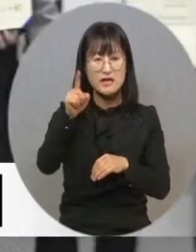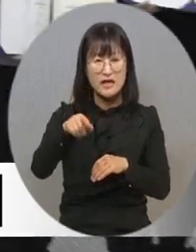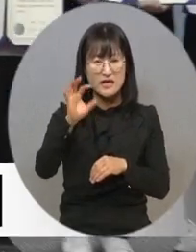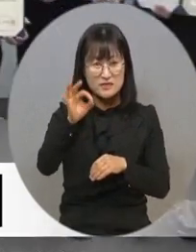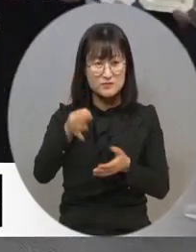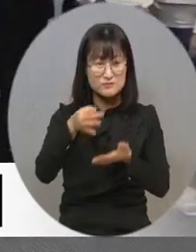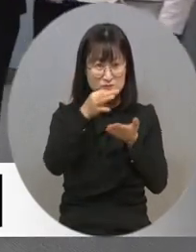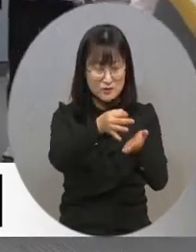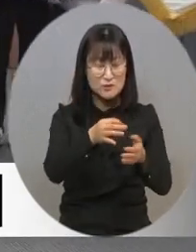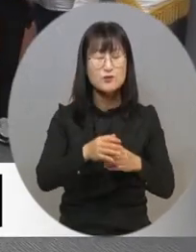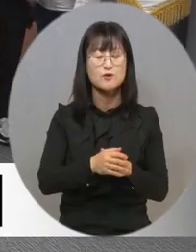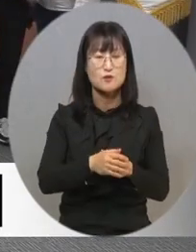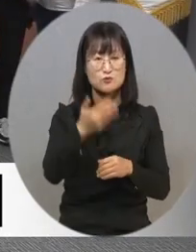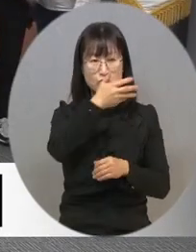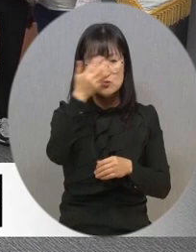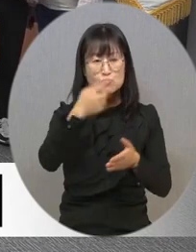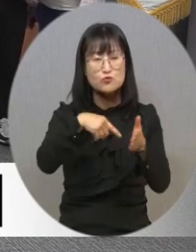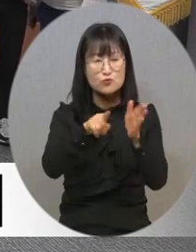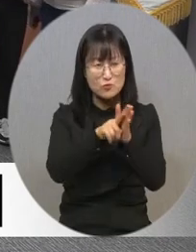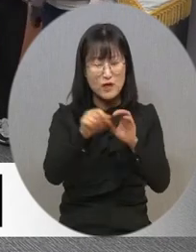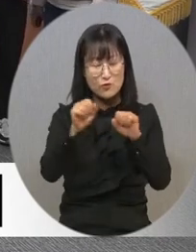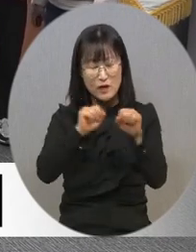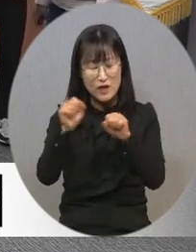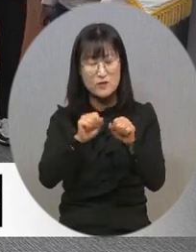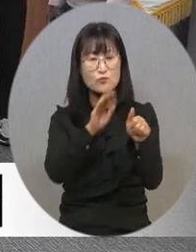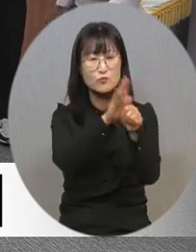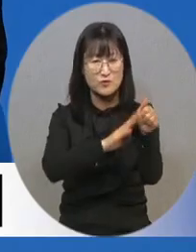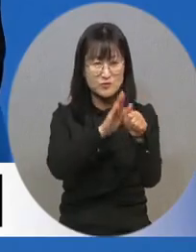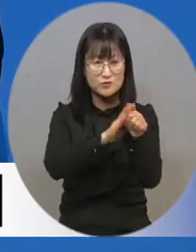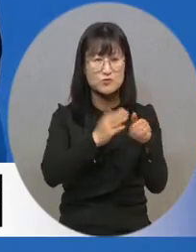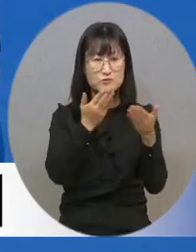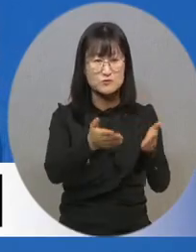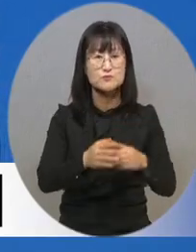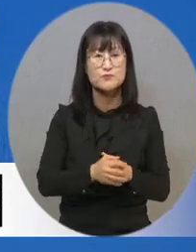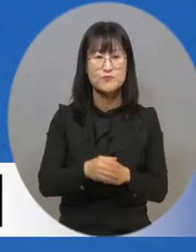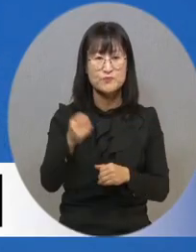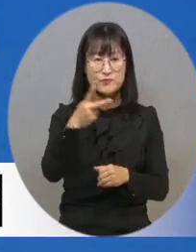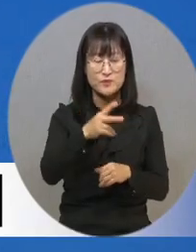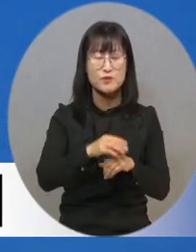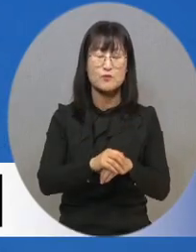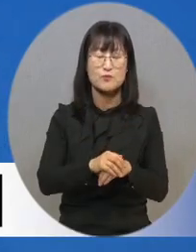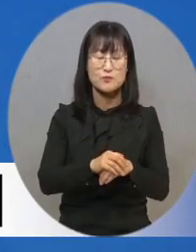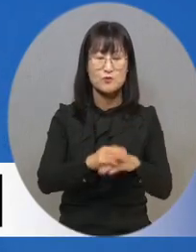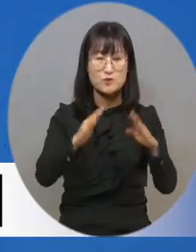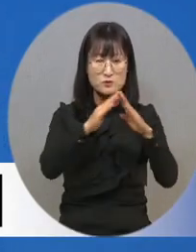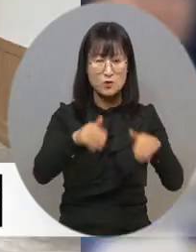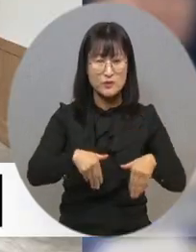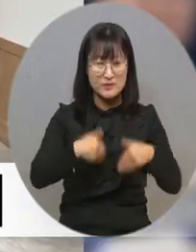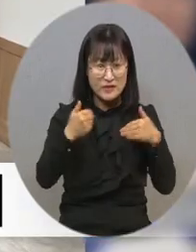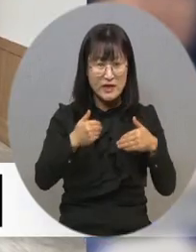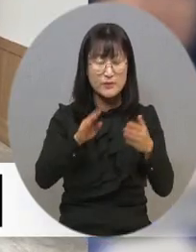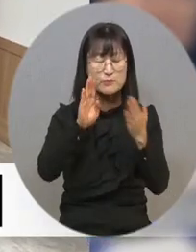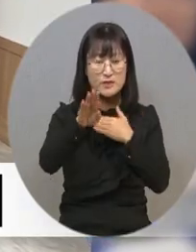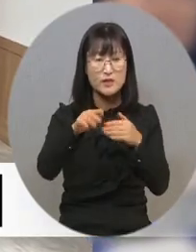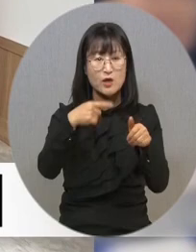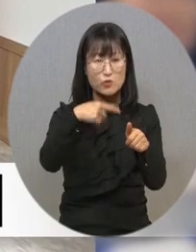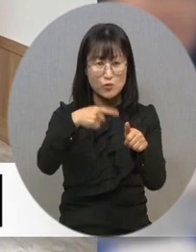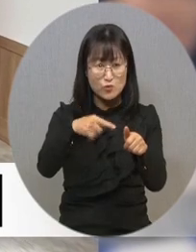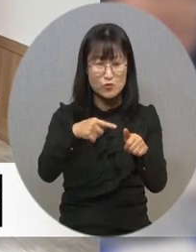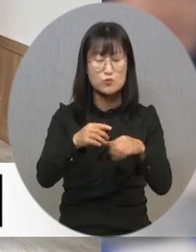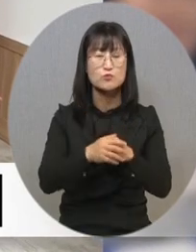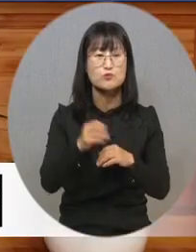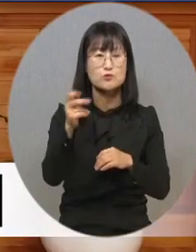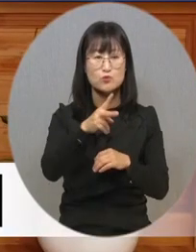미래 인재들의 꿈을 향한 활약을 격려했습니다 이밖에도 전남 미래교육 재단 목포시 부주